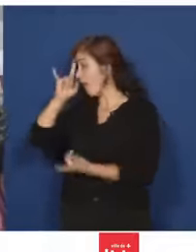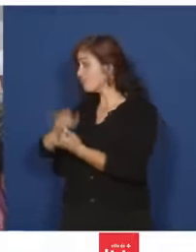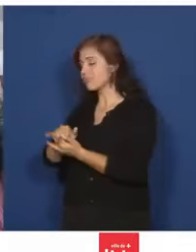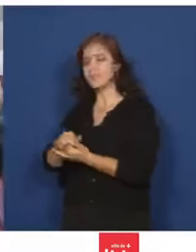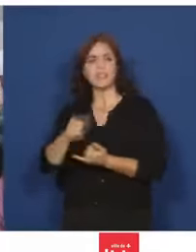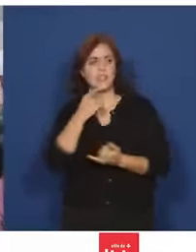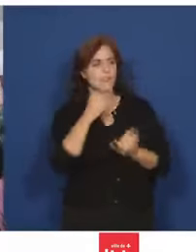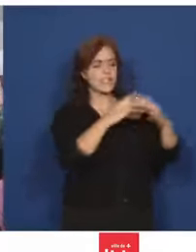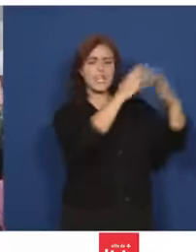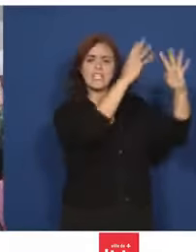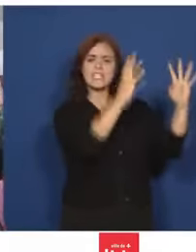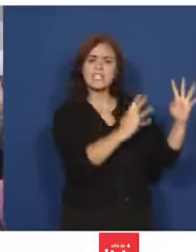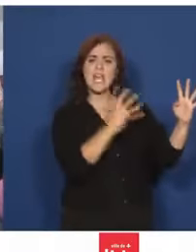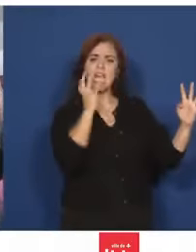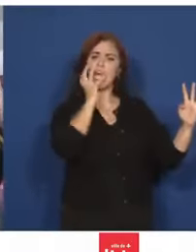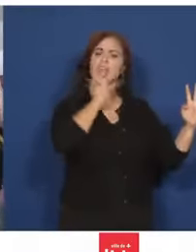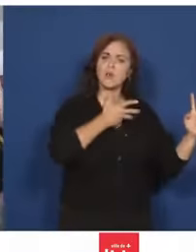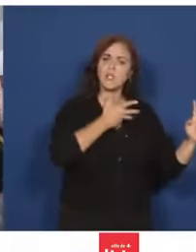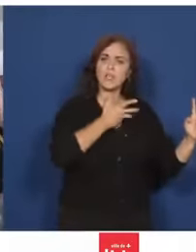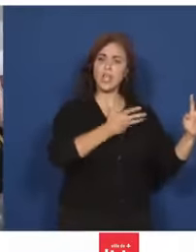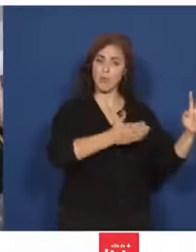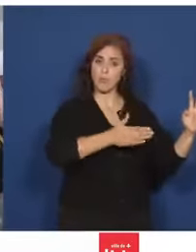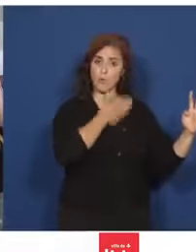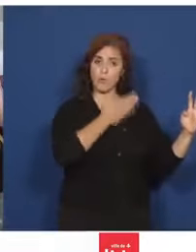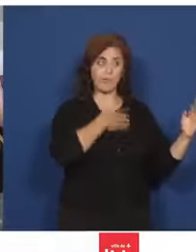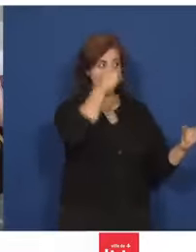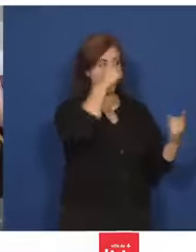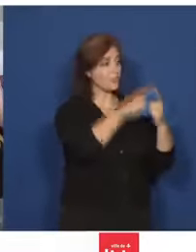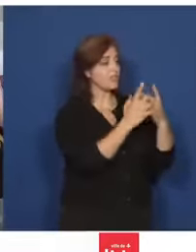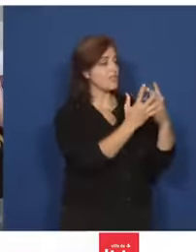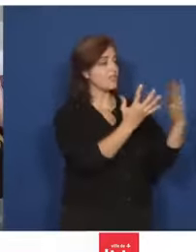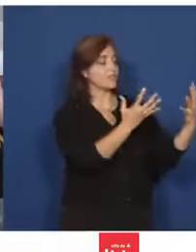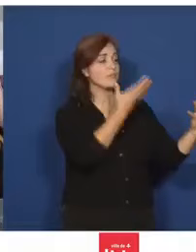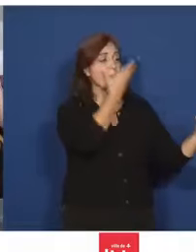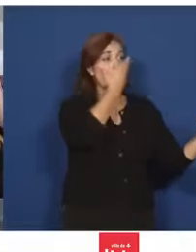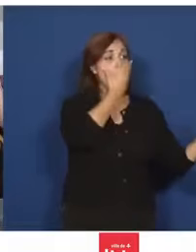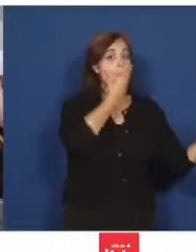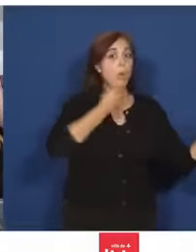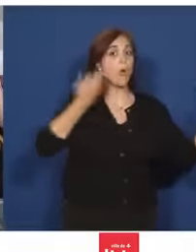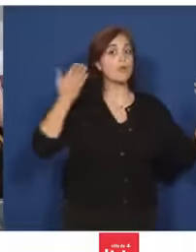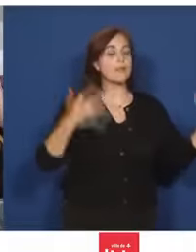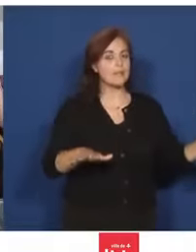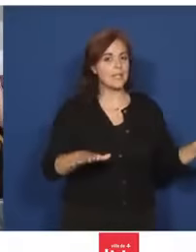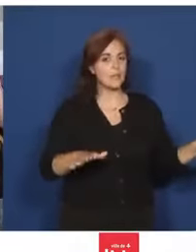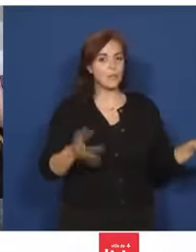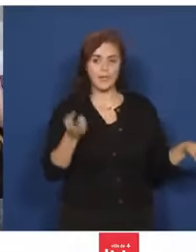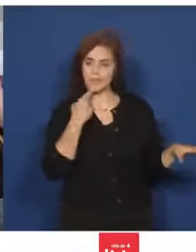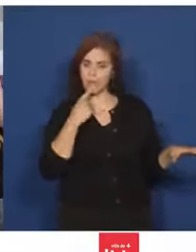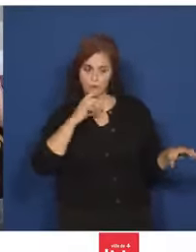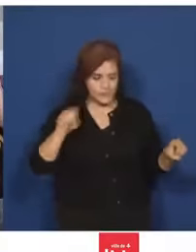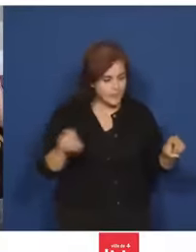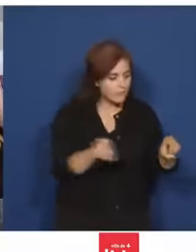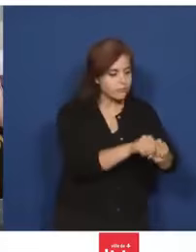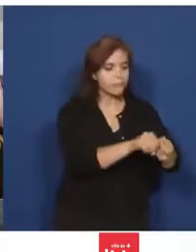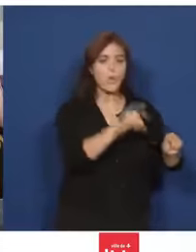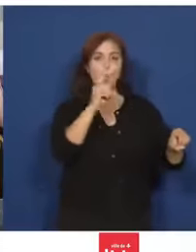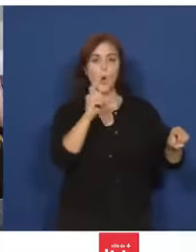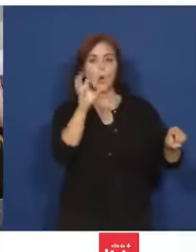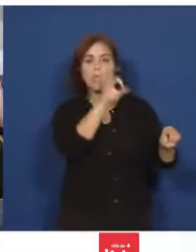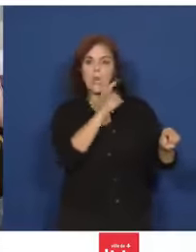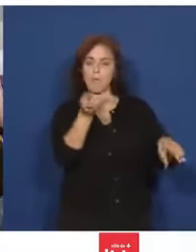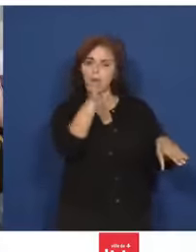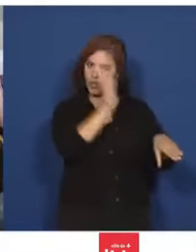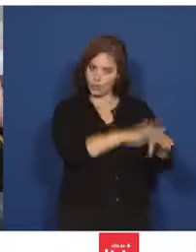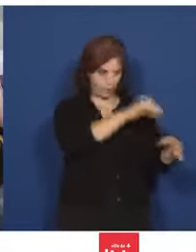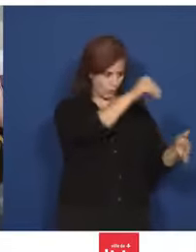aurait en réalité été construite pour être paysagère, ce dont attesterait l'absence d'arrivée d'eau, bien qu'elle comporte des bassins,